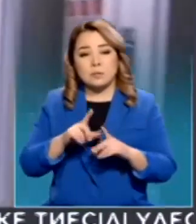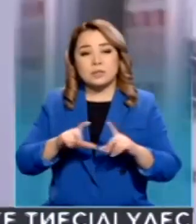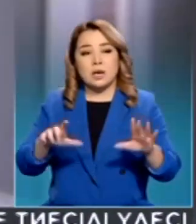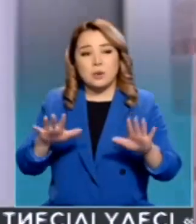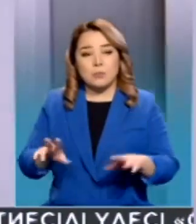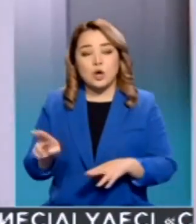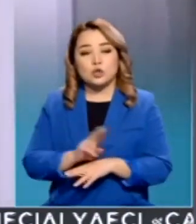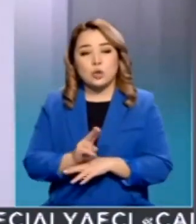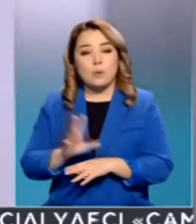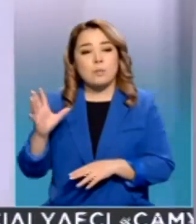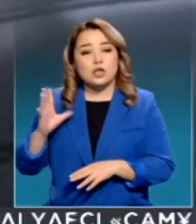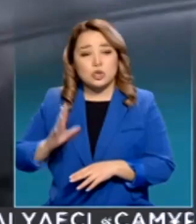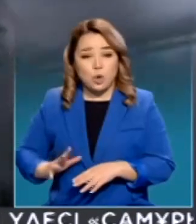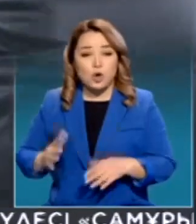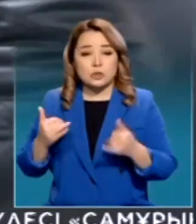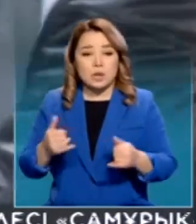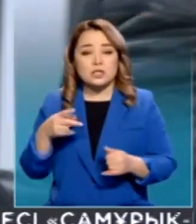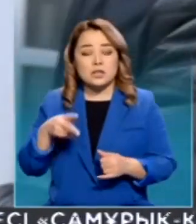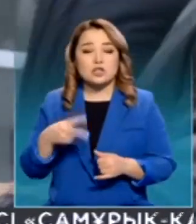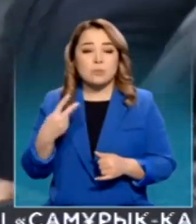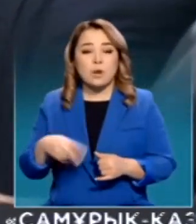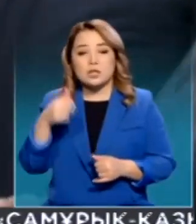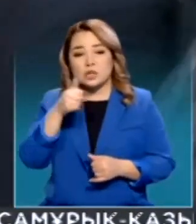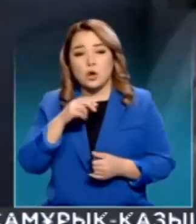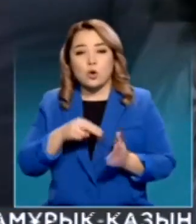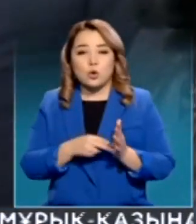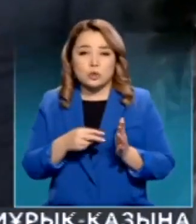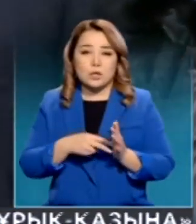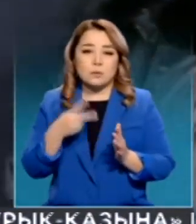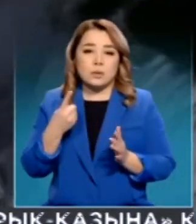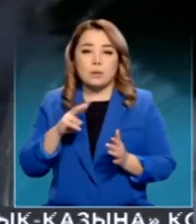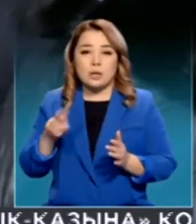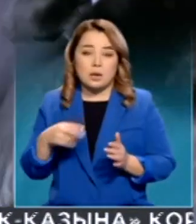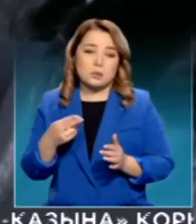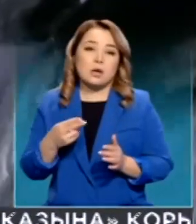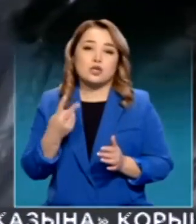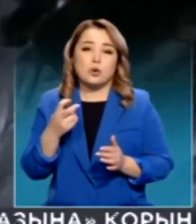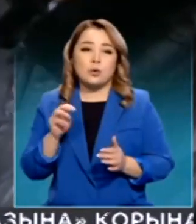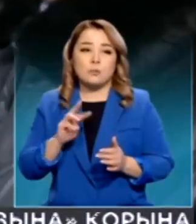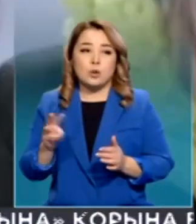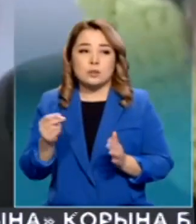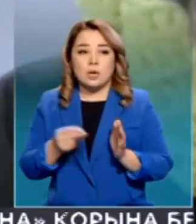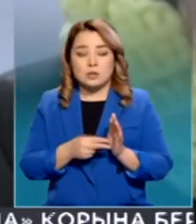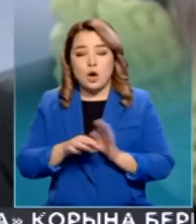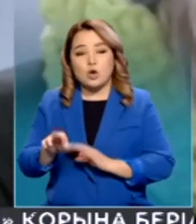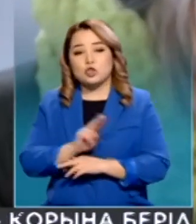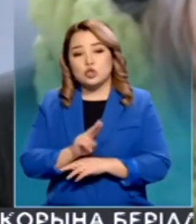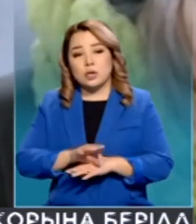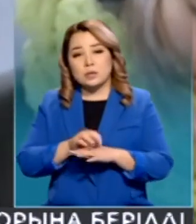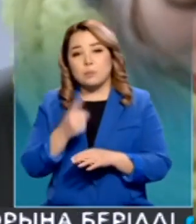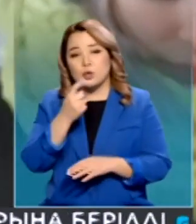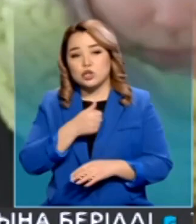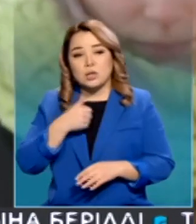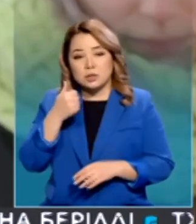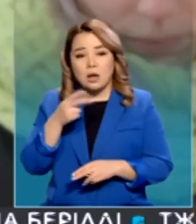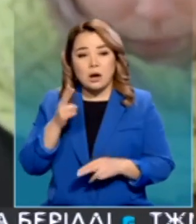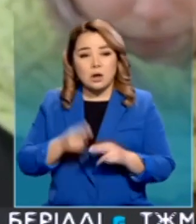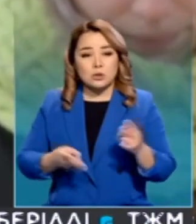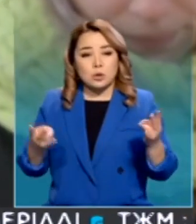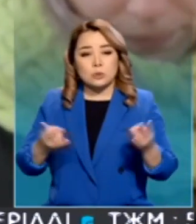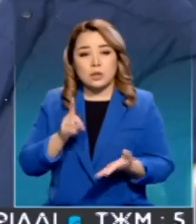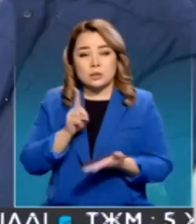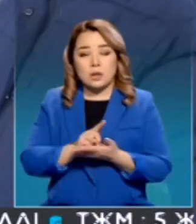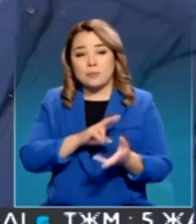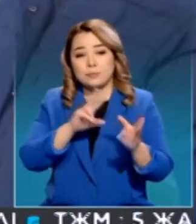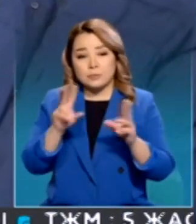нысанда емделуге мәжбүр. 2020 жылы құны 1 миллиард 200 миллион теңге деп белгіленген жөндеу 1 жылдан соң аяқталуы тиіс